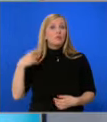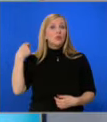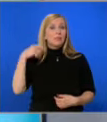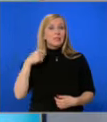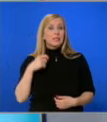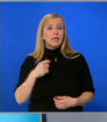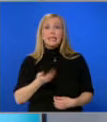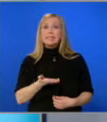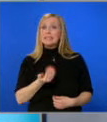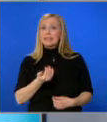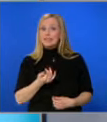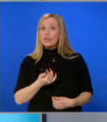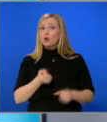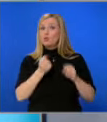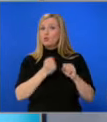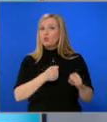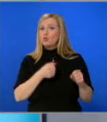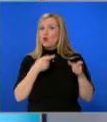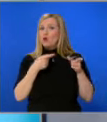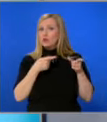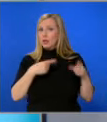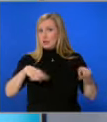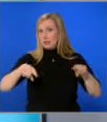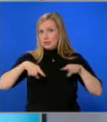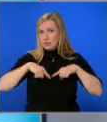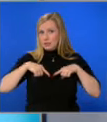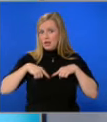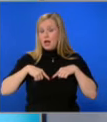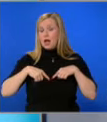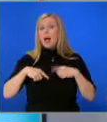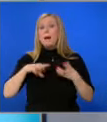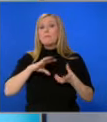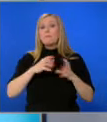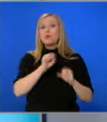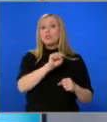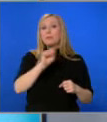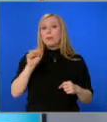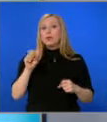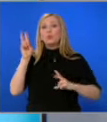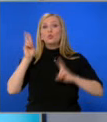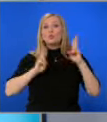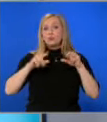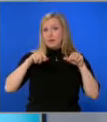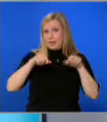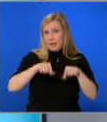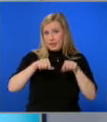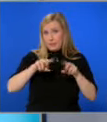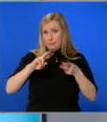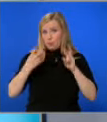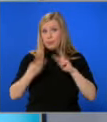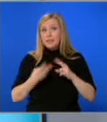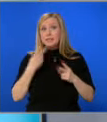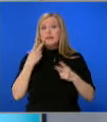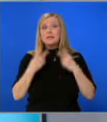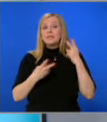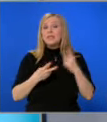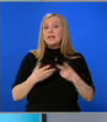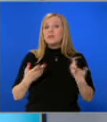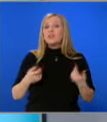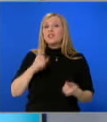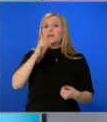Конституционния съд. За политическите сили, които гласуваха тези промени, доколкото се видяло дебата,